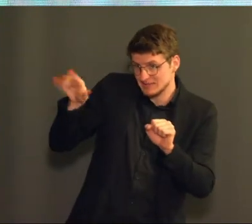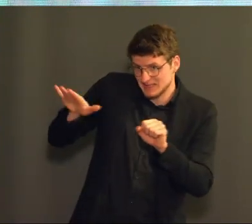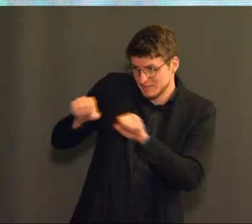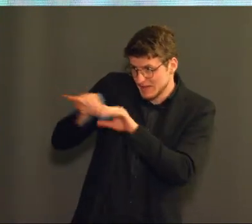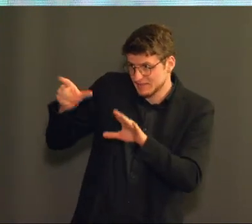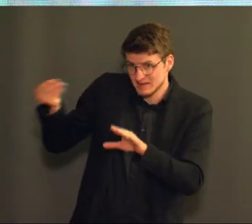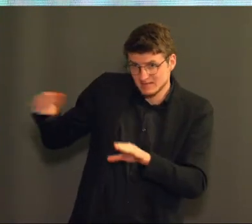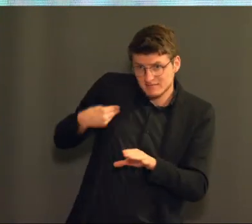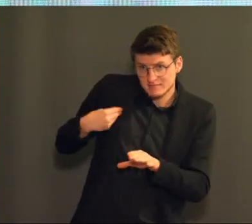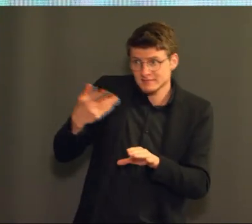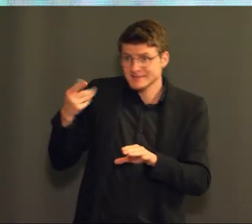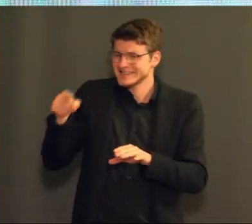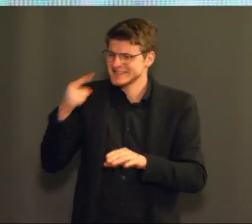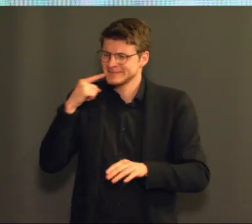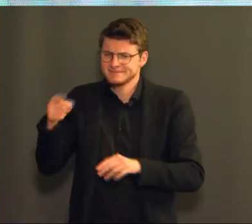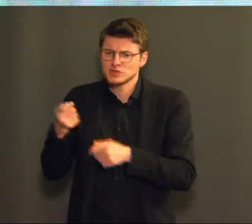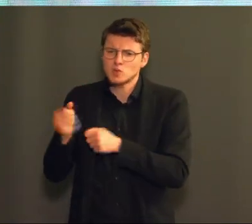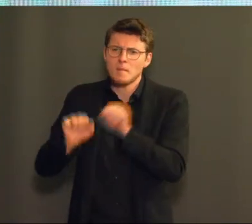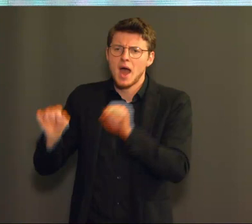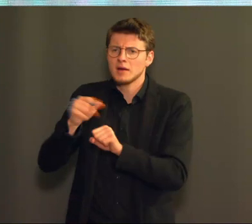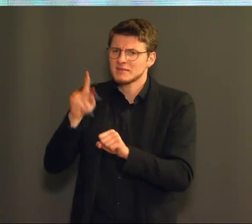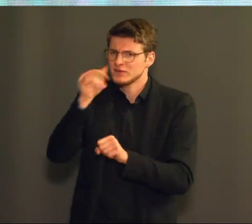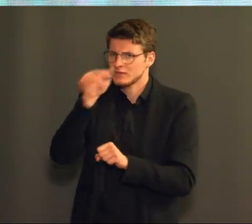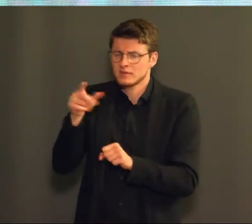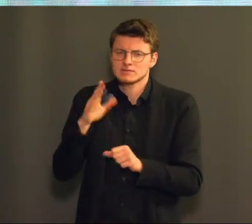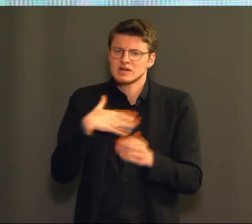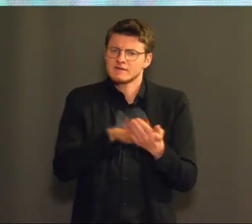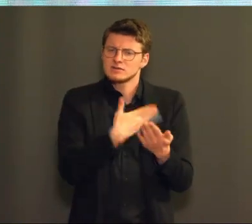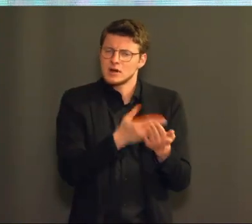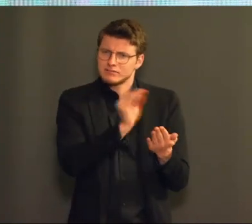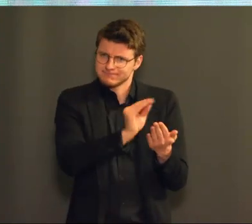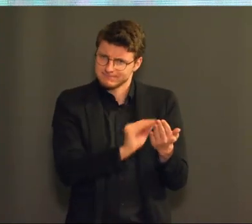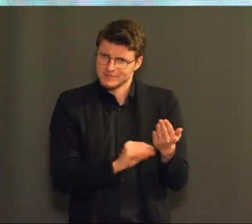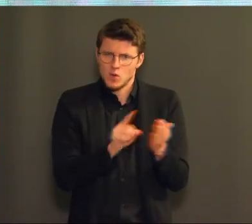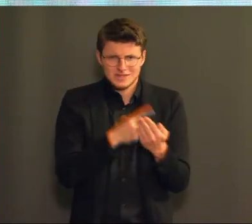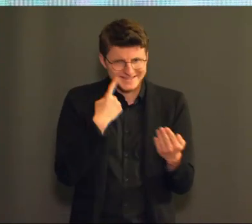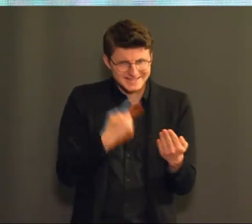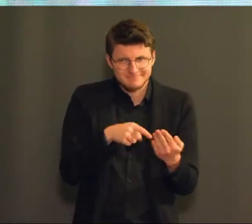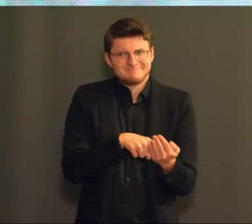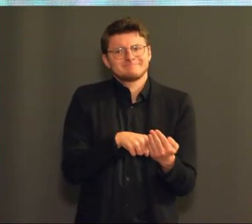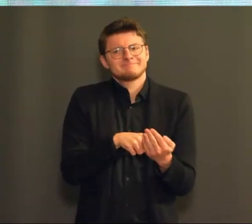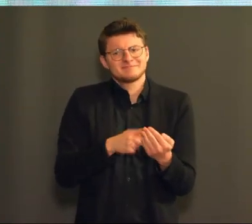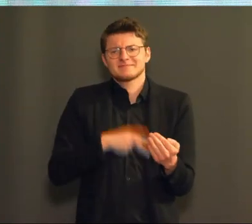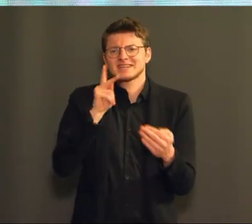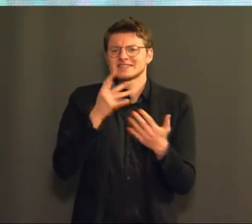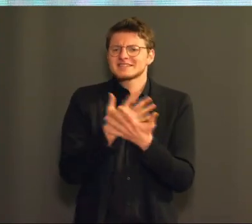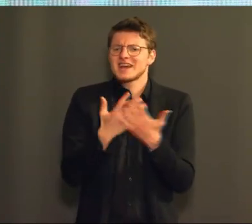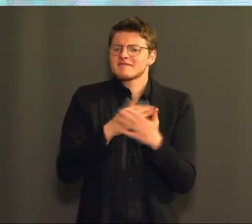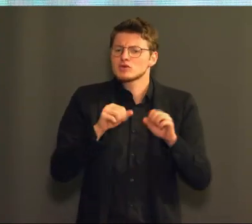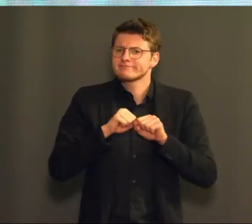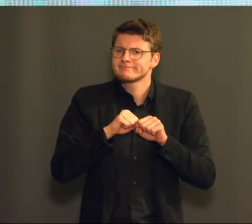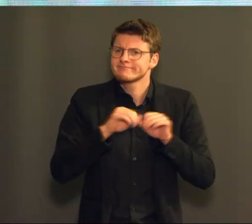In het rapport wijzen we ook op een sterke stijging van de incidentie in bepaalde